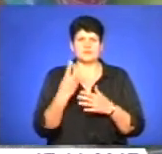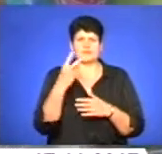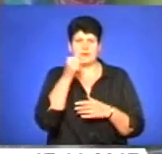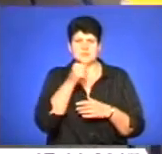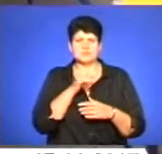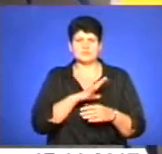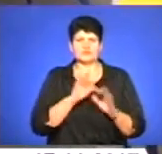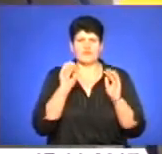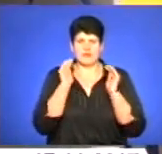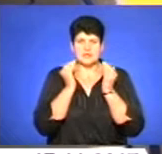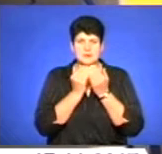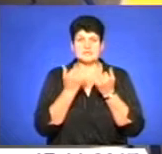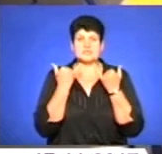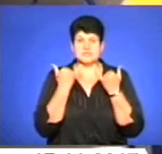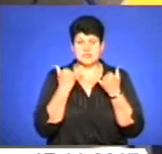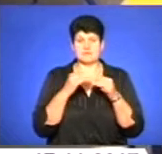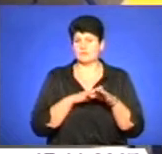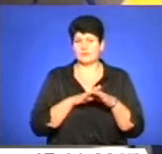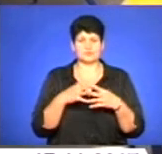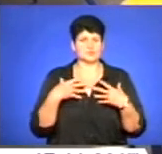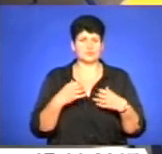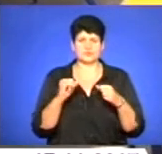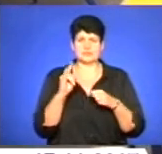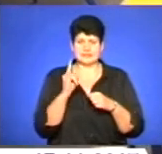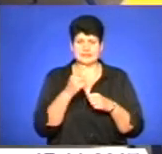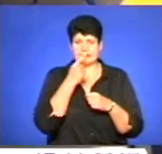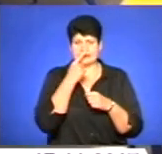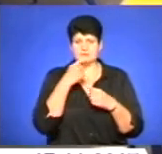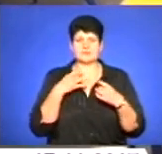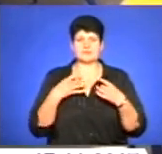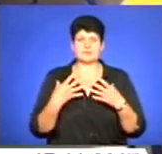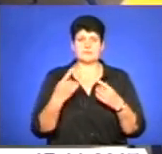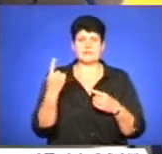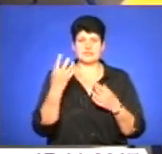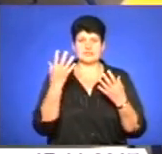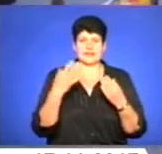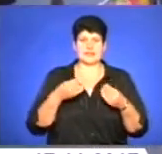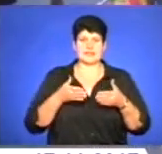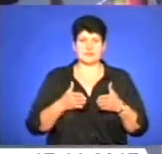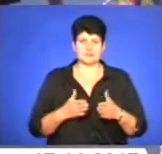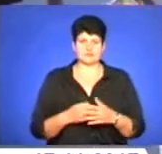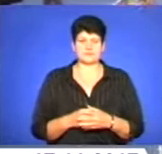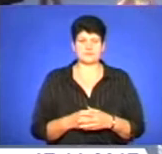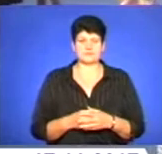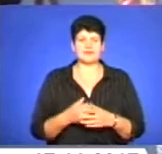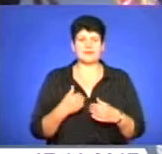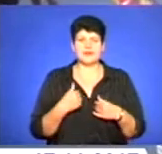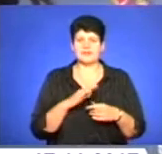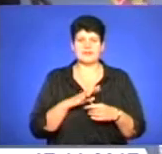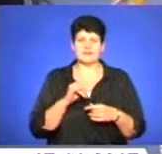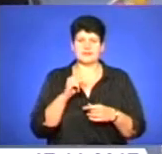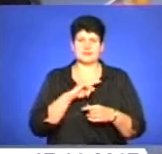у реанімації. Зараз Тимофій повністю здоровий. Нещодавно він відсвяткував перший день народження. Я не така сильна,